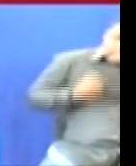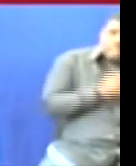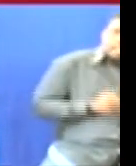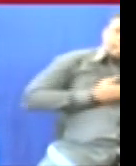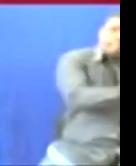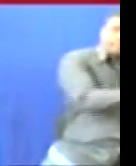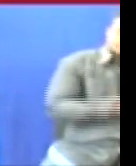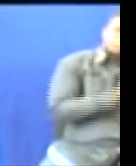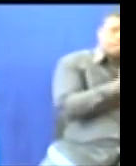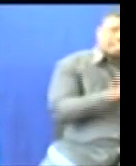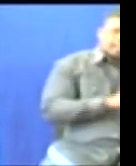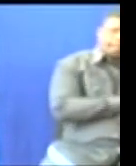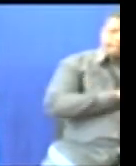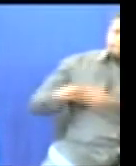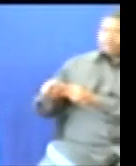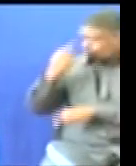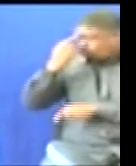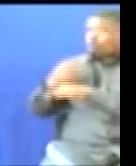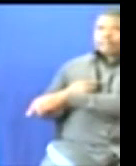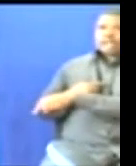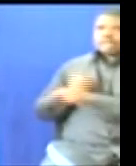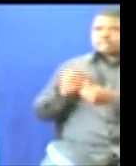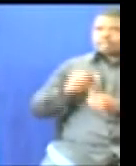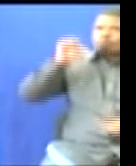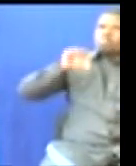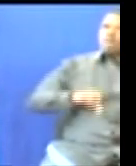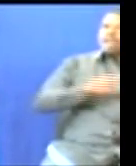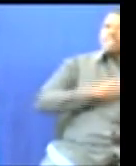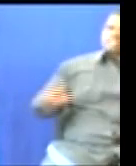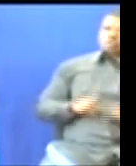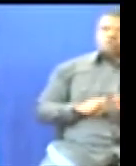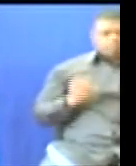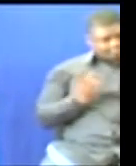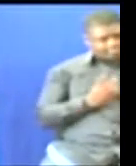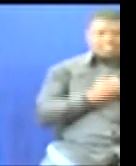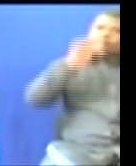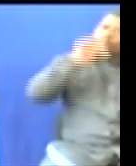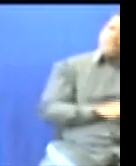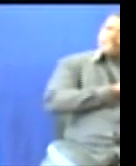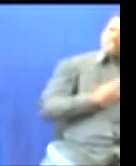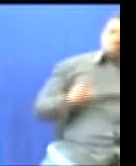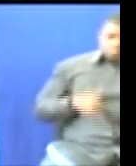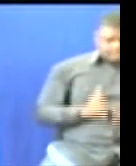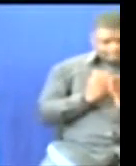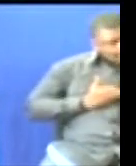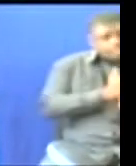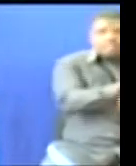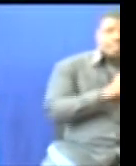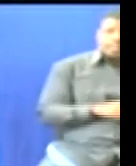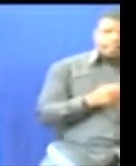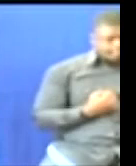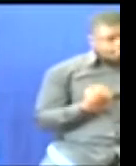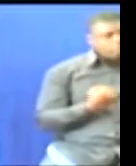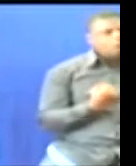Dodoma. Sio jambo baya reli kupita, lakini vile vile sio jambo baya barabara ile kupitika kwa sababu kuna watu wana magari mazuri, wana